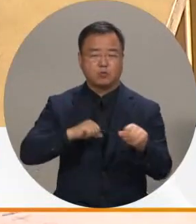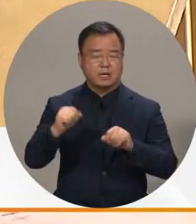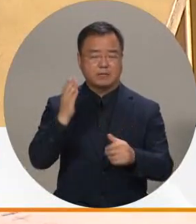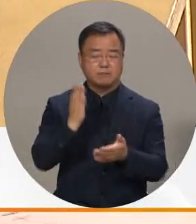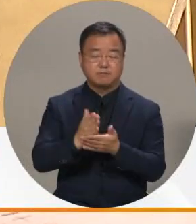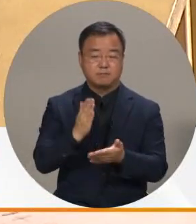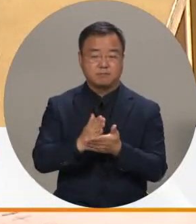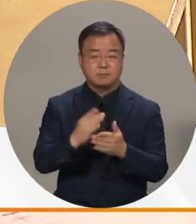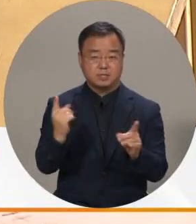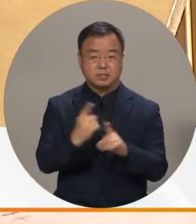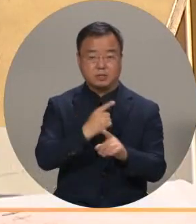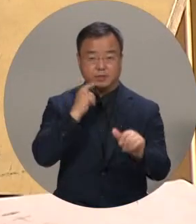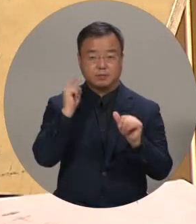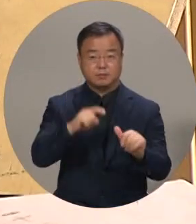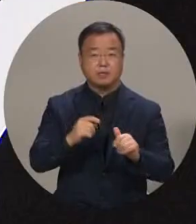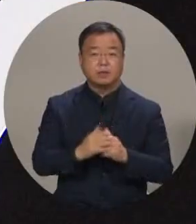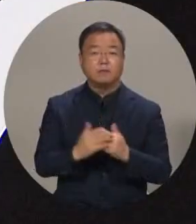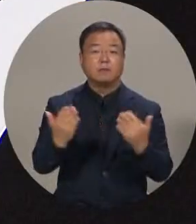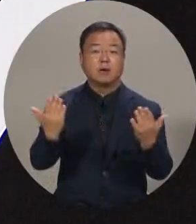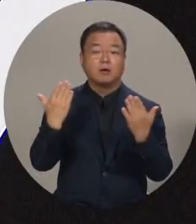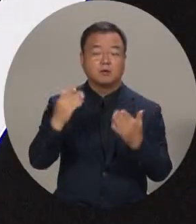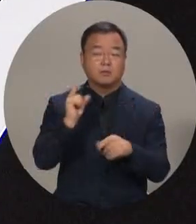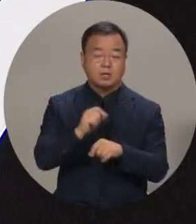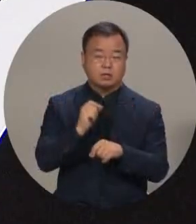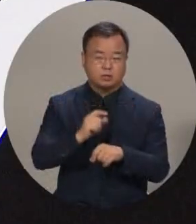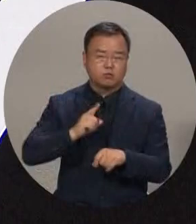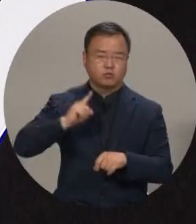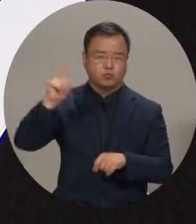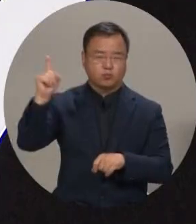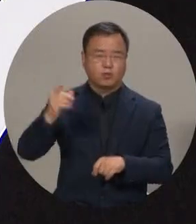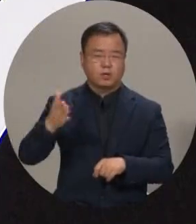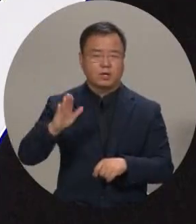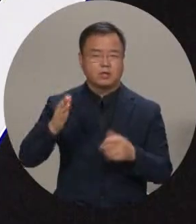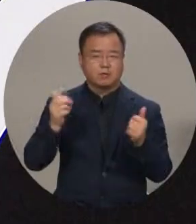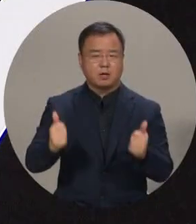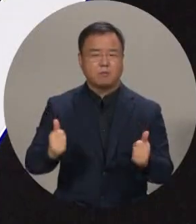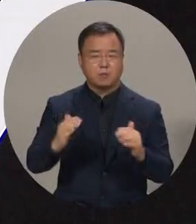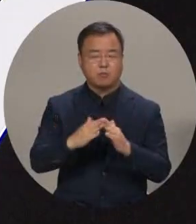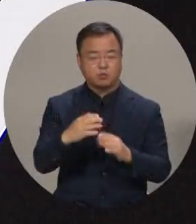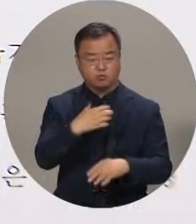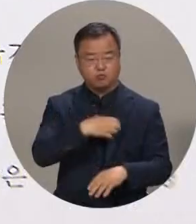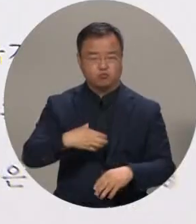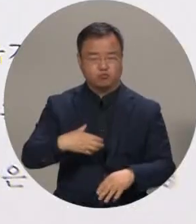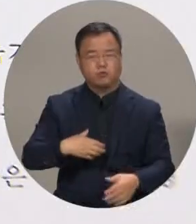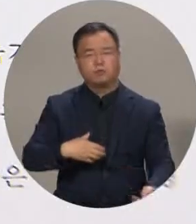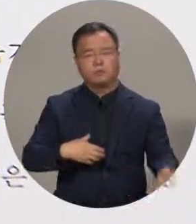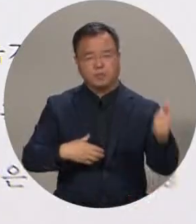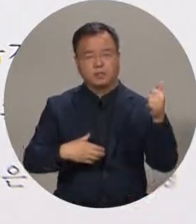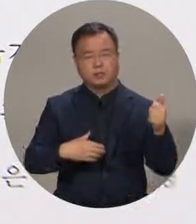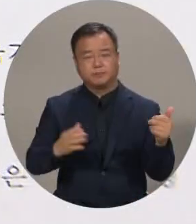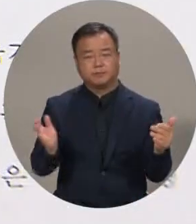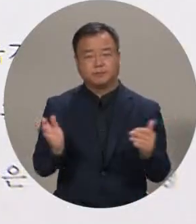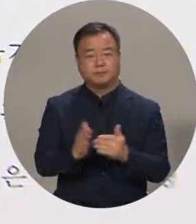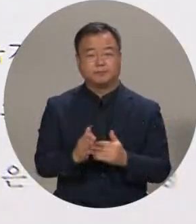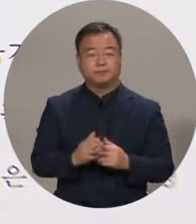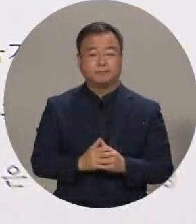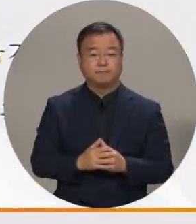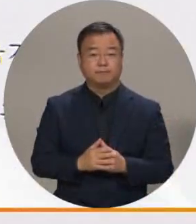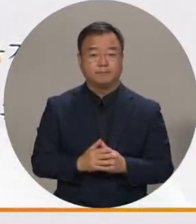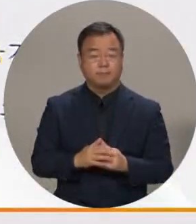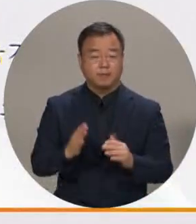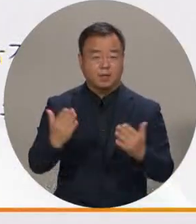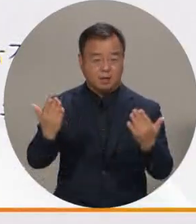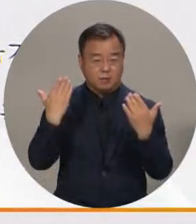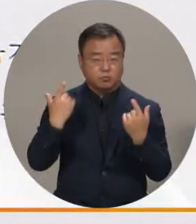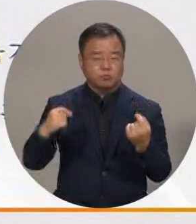명령을 내렸습니다 학교 측은 행정 소송을 걸었지만 법원은 결국 구청에 손을 들어줬습니다 사실상 학교처럼